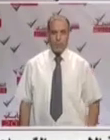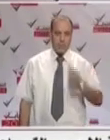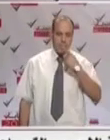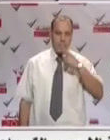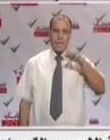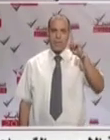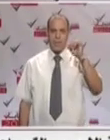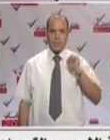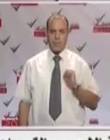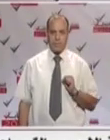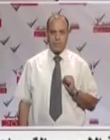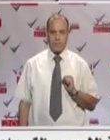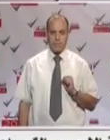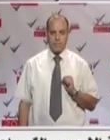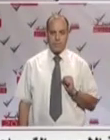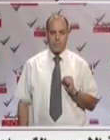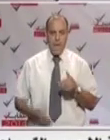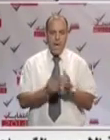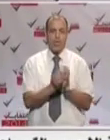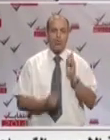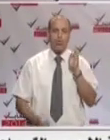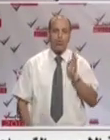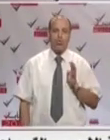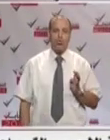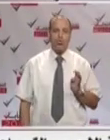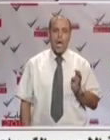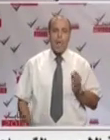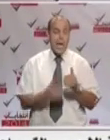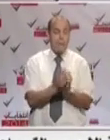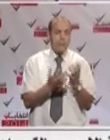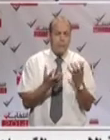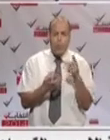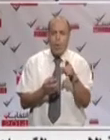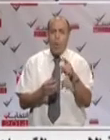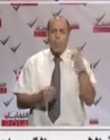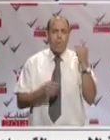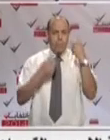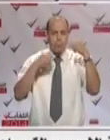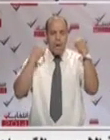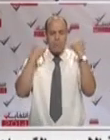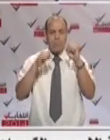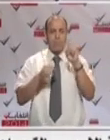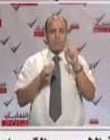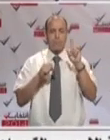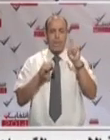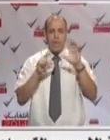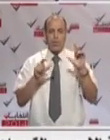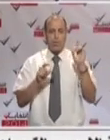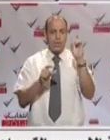بسم الله الرحمان الرحيم حركه الشعب حزب جماهيري ظهر العلني بعد ثوره 17 ديسمبر